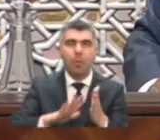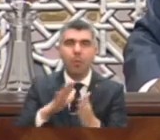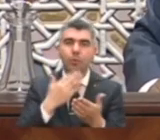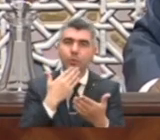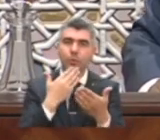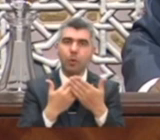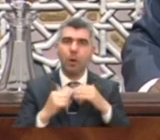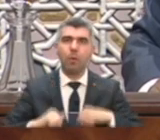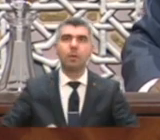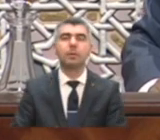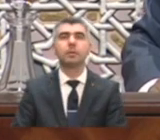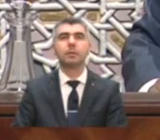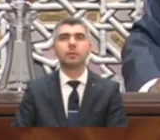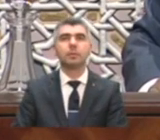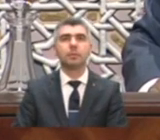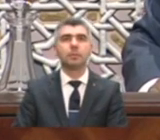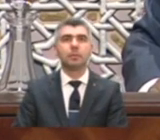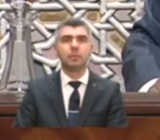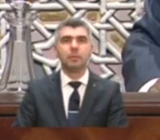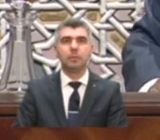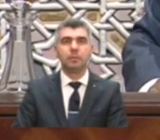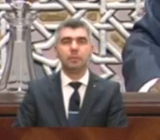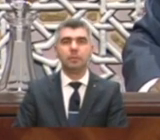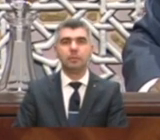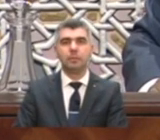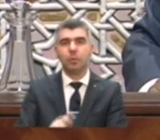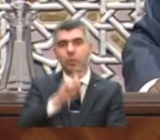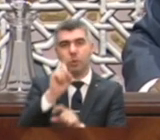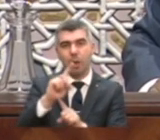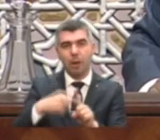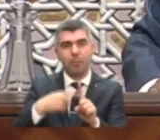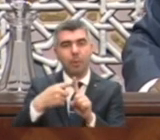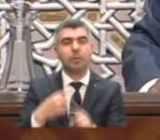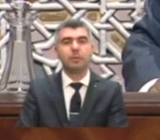انتهى الوقت. سيد النائب المحترم تفضلوا للتعقيب.